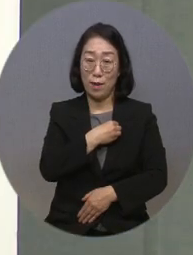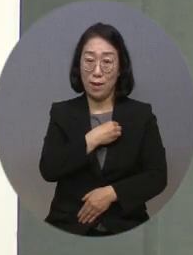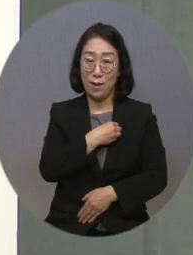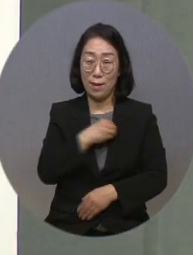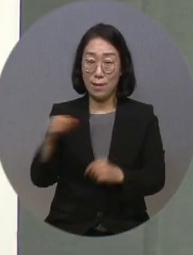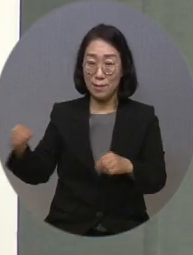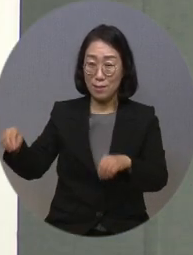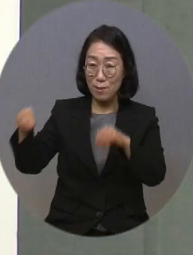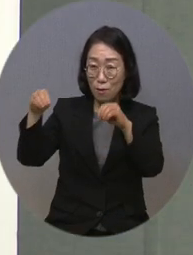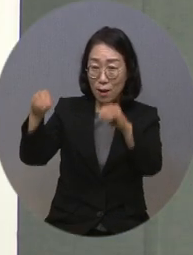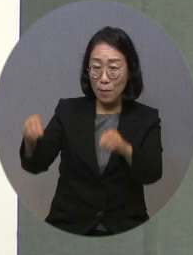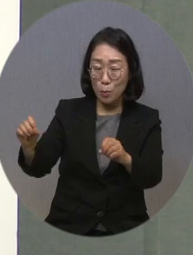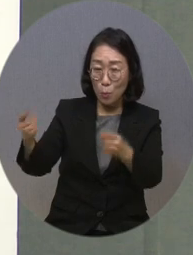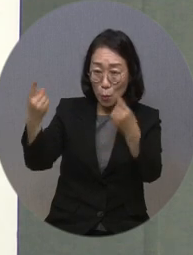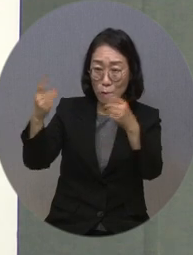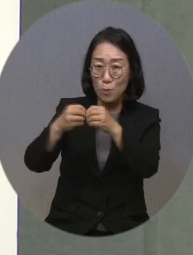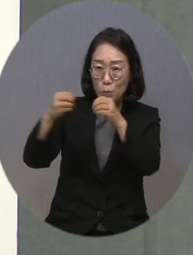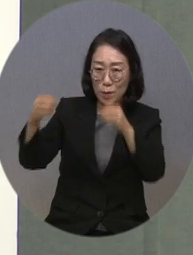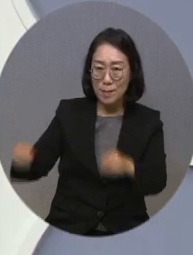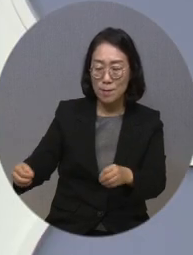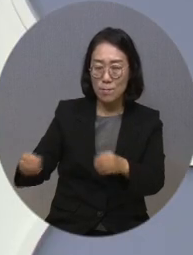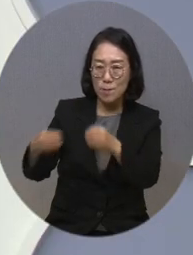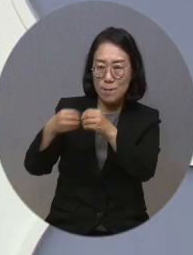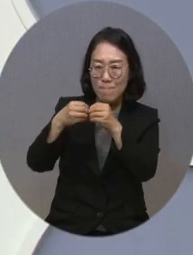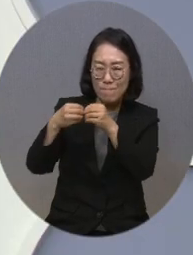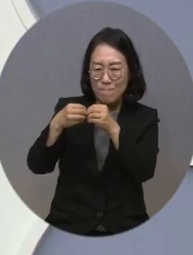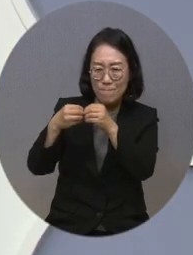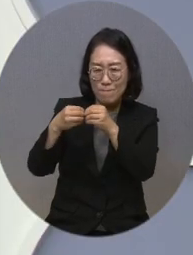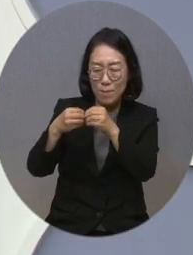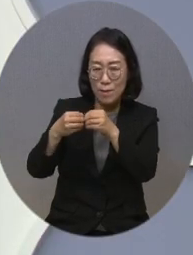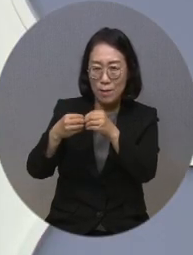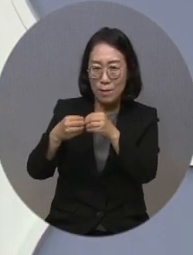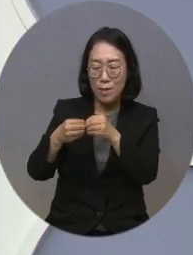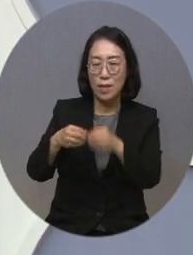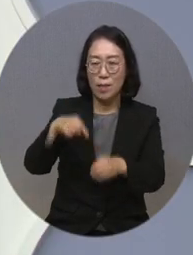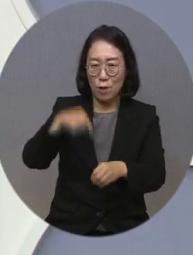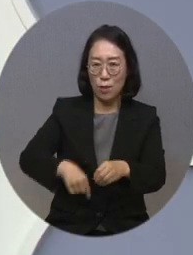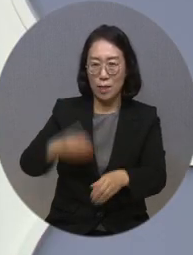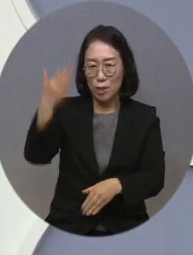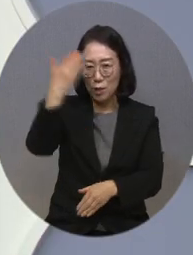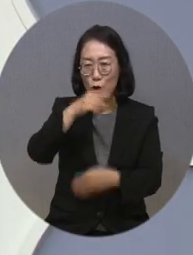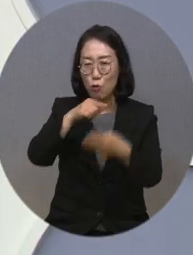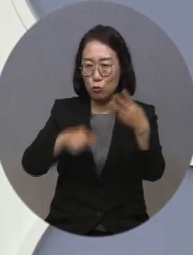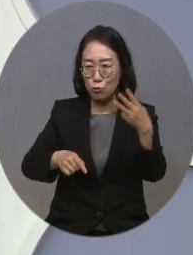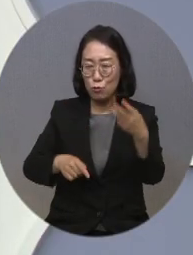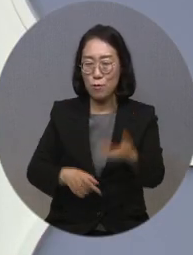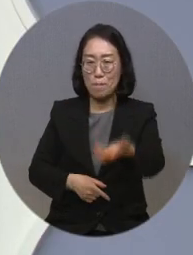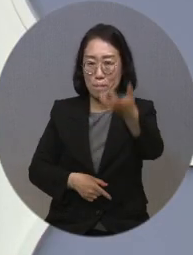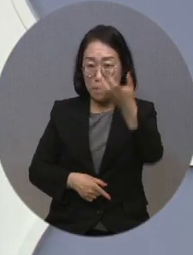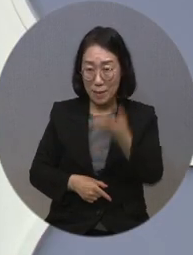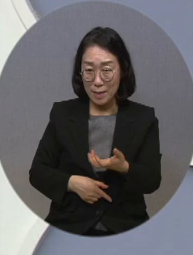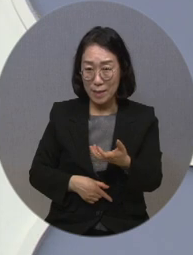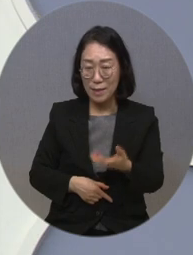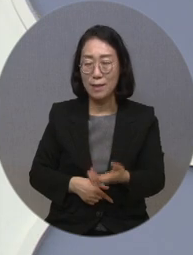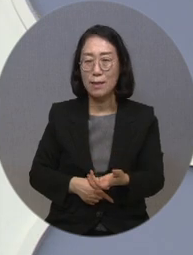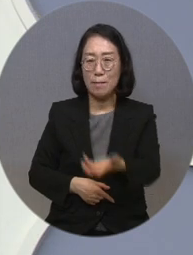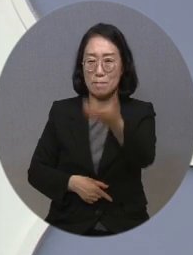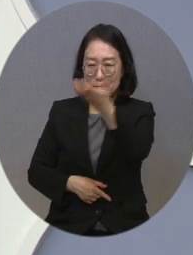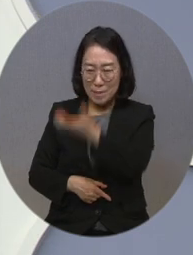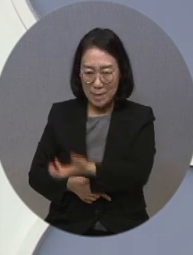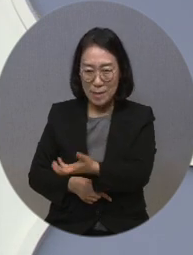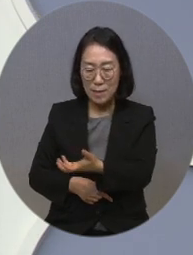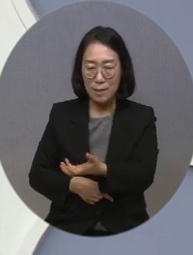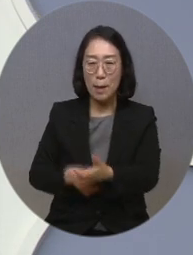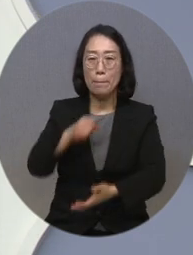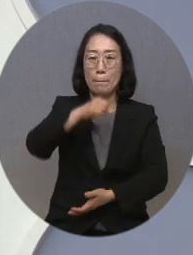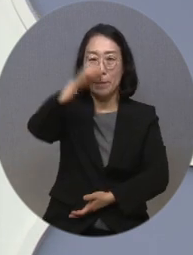근데 하여튼 둘이서 으리렁거리고 싸워서 하여튼 제가 청주로 라인 11하고 12 이거는 제가